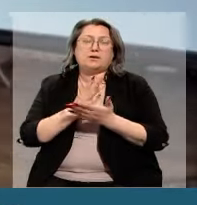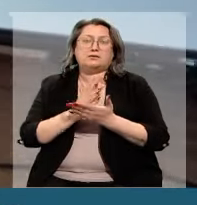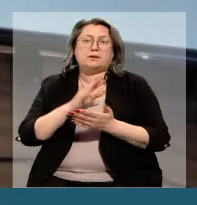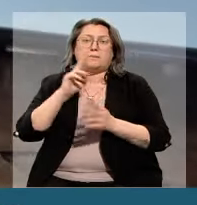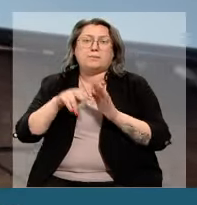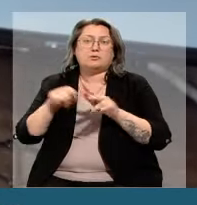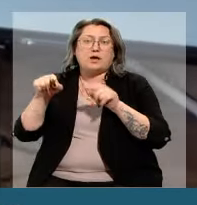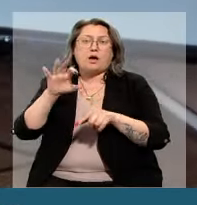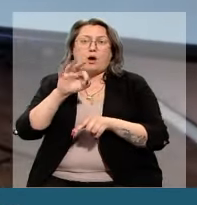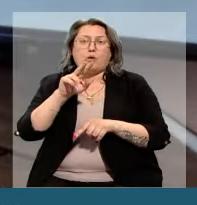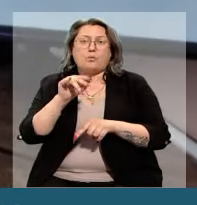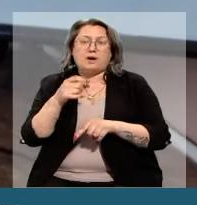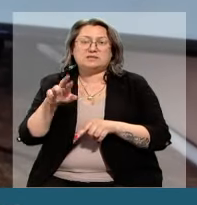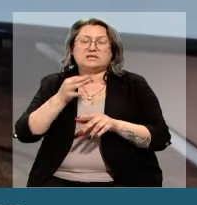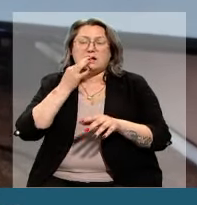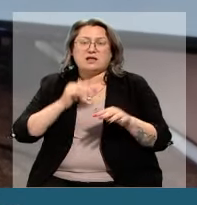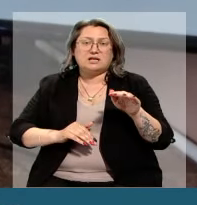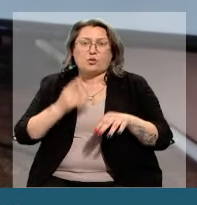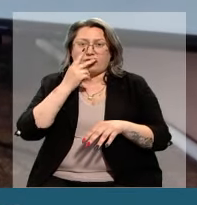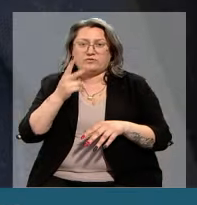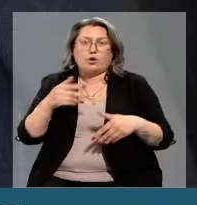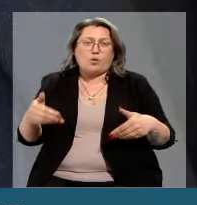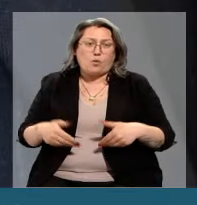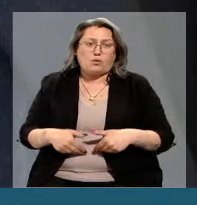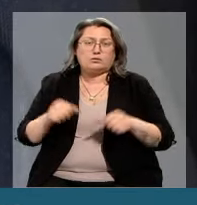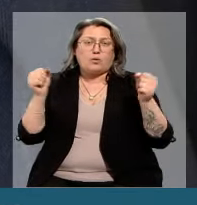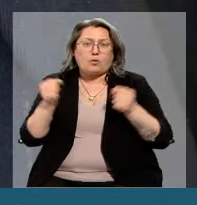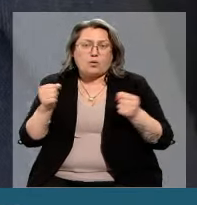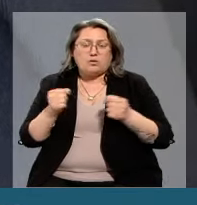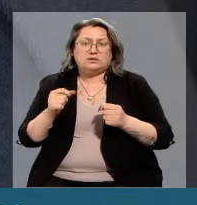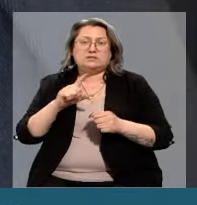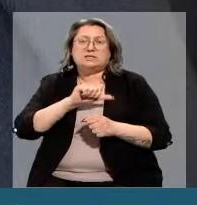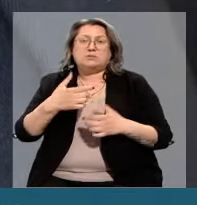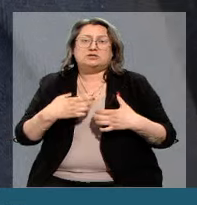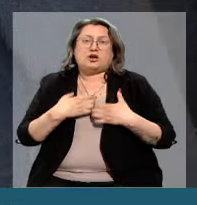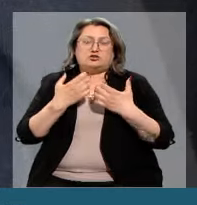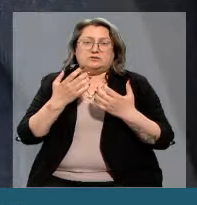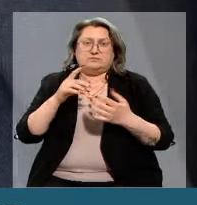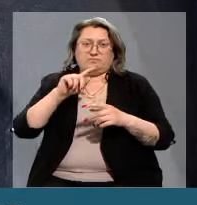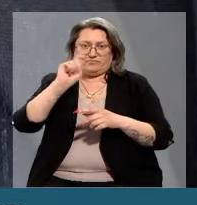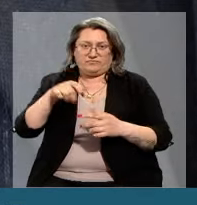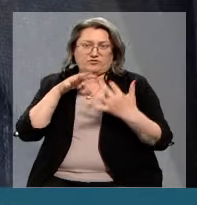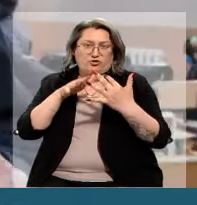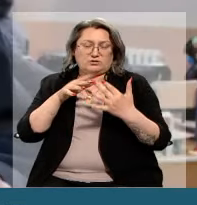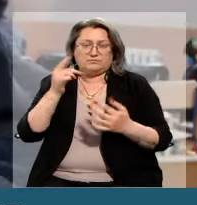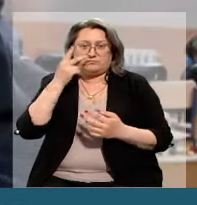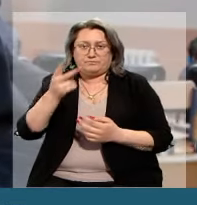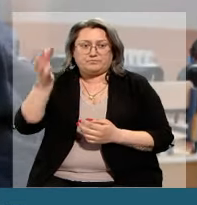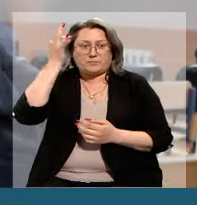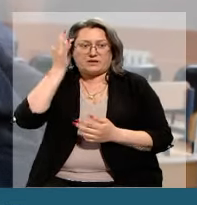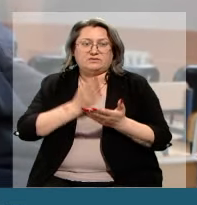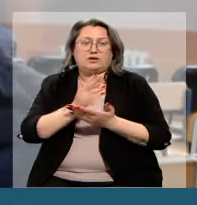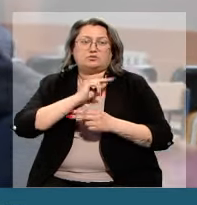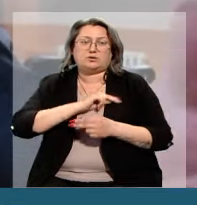под оккупацией. С ранних лет пришлось увидеть голод, холод и, самое страшное, боевые действия, вспоминает